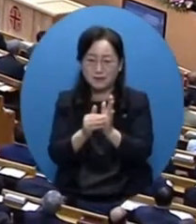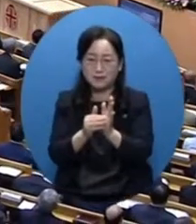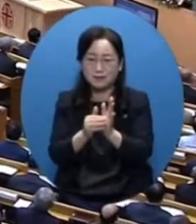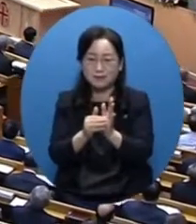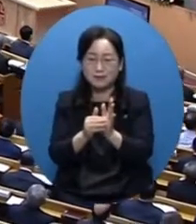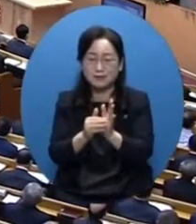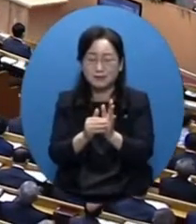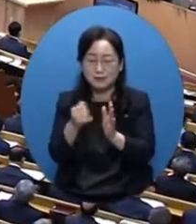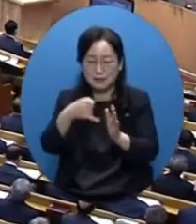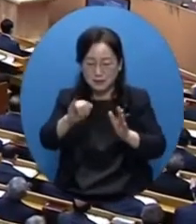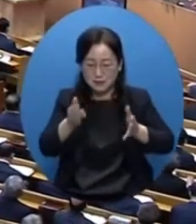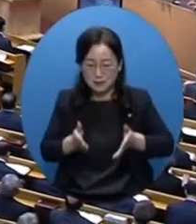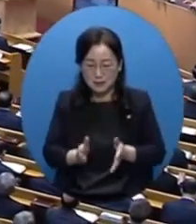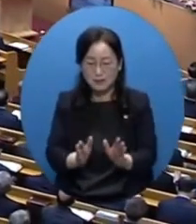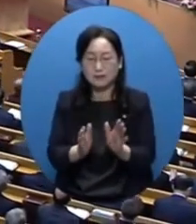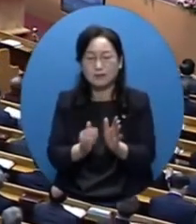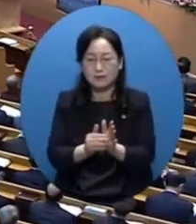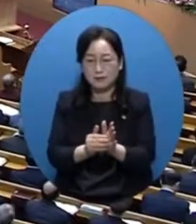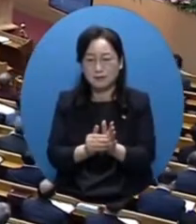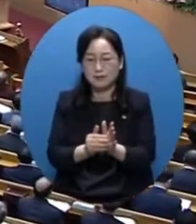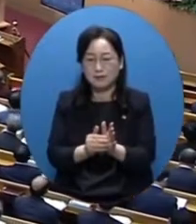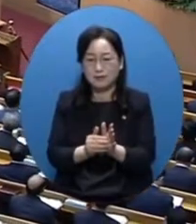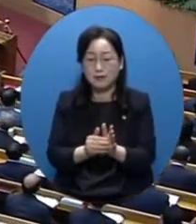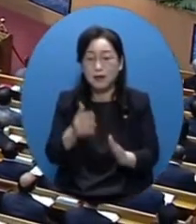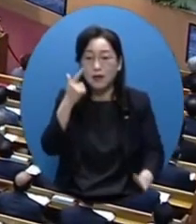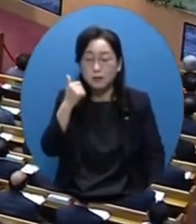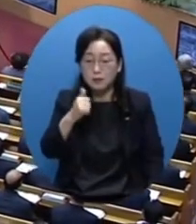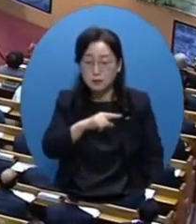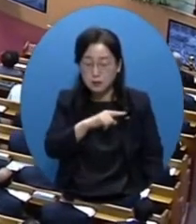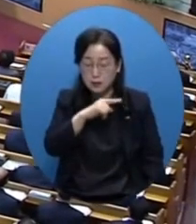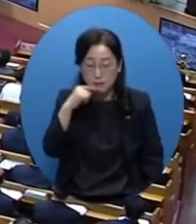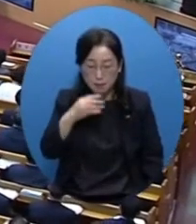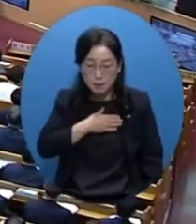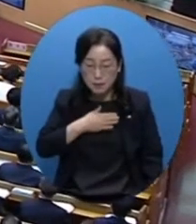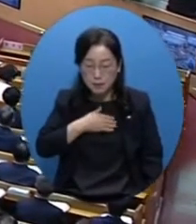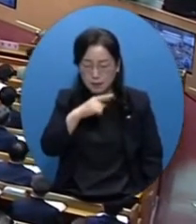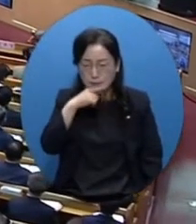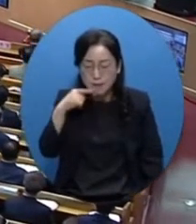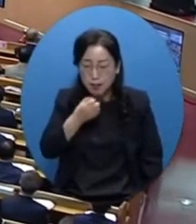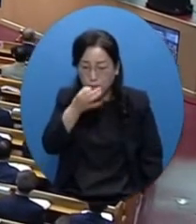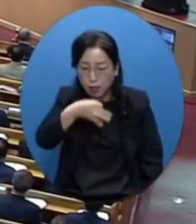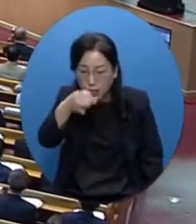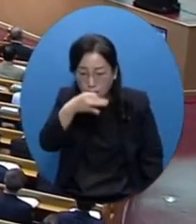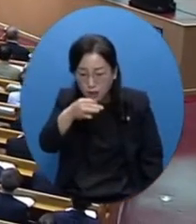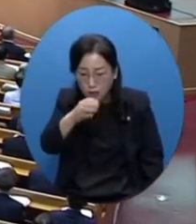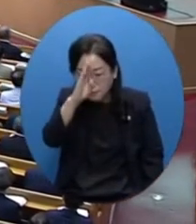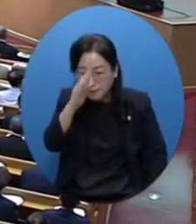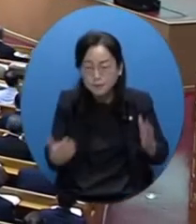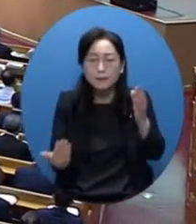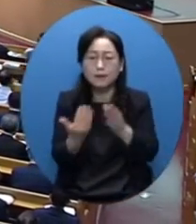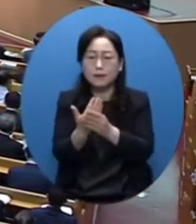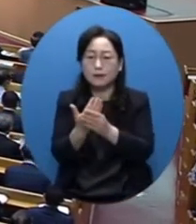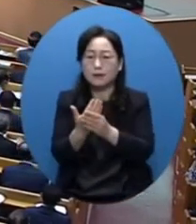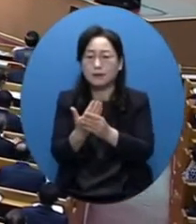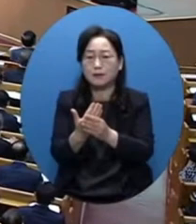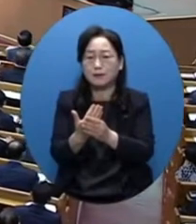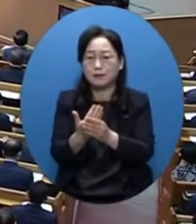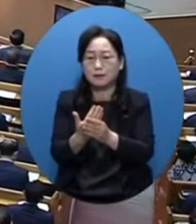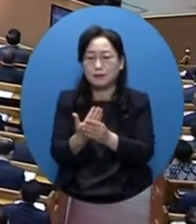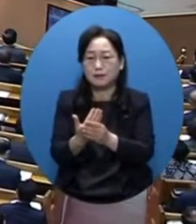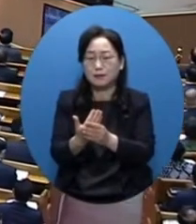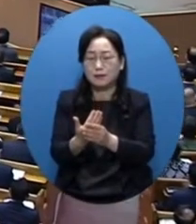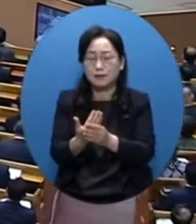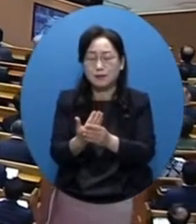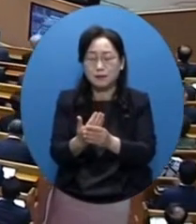저희 딸을 낳았는데 아버지가 피겨 레 걸렸어 2 황해도